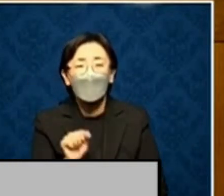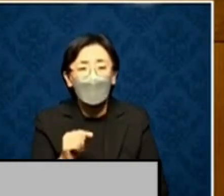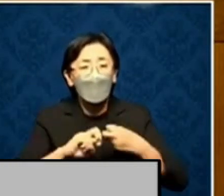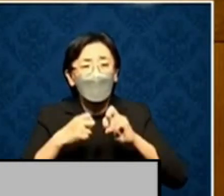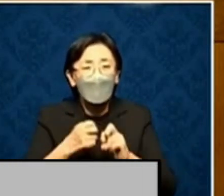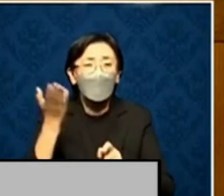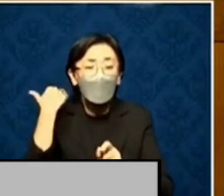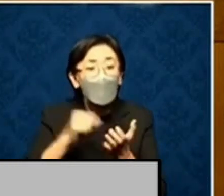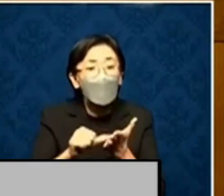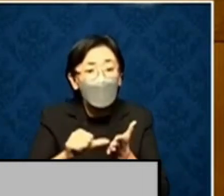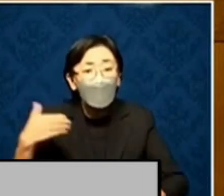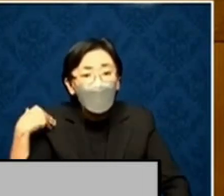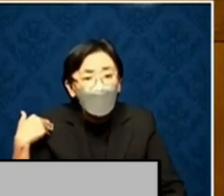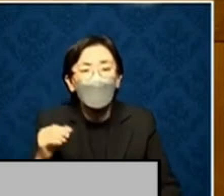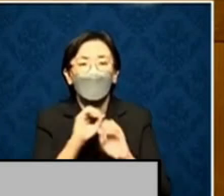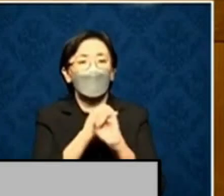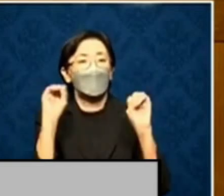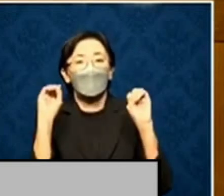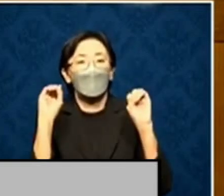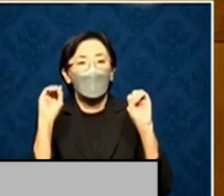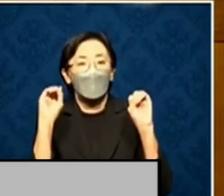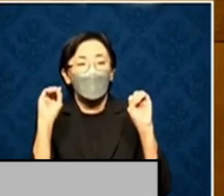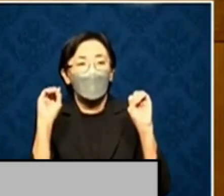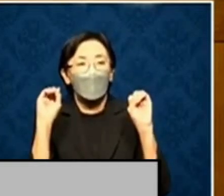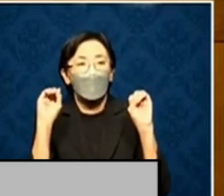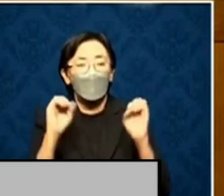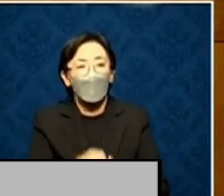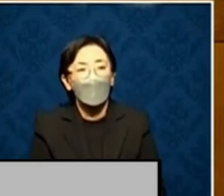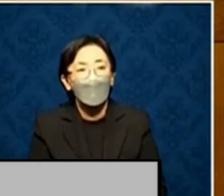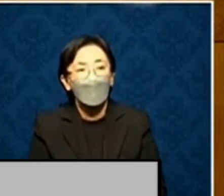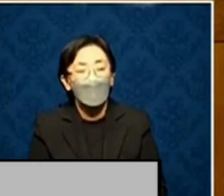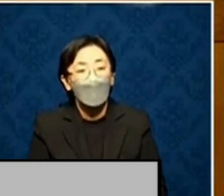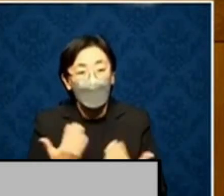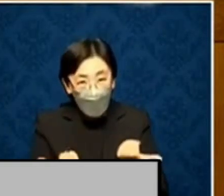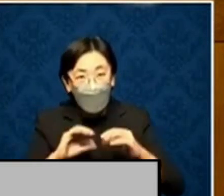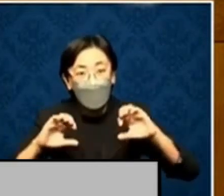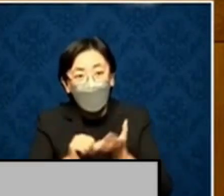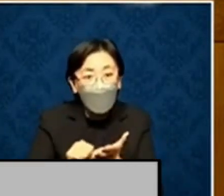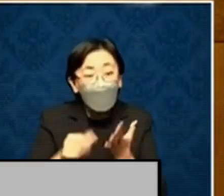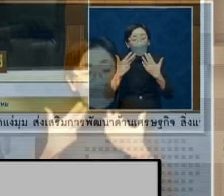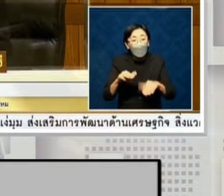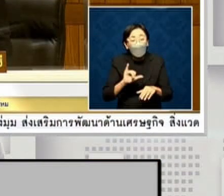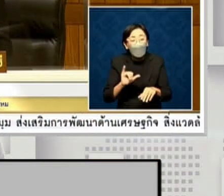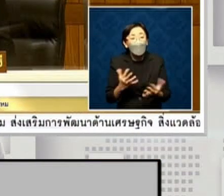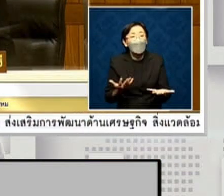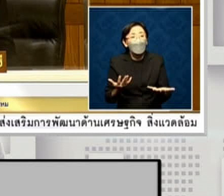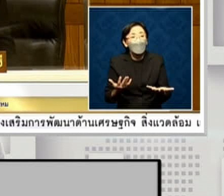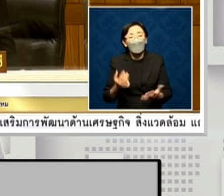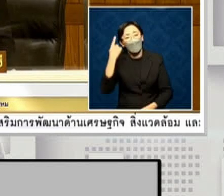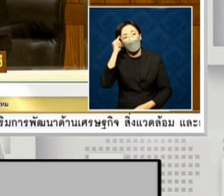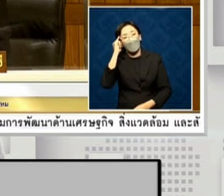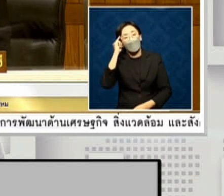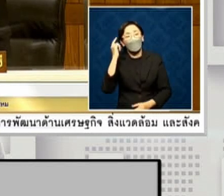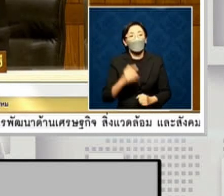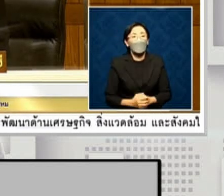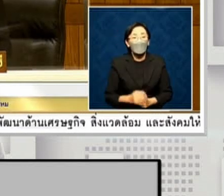นว่าควายตัวมันมีสี่ขาม ีหน้าที่ไถนามีเขาสองเขาใช่ไหมแล้วก็มีความพลังแข็งแรงสามารถทำงาน